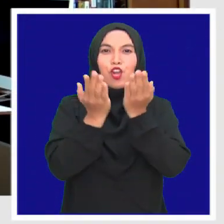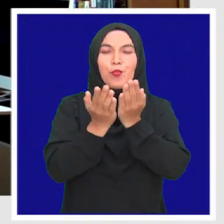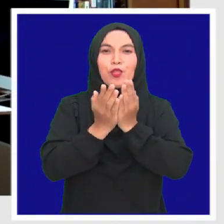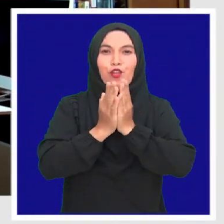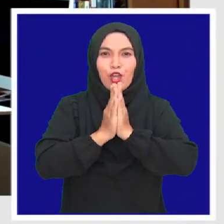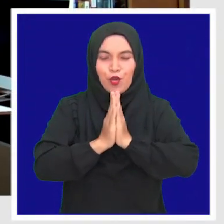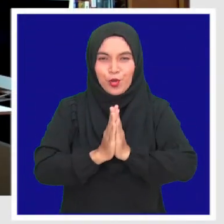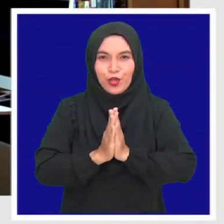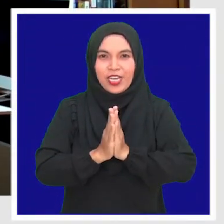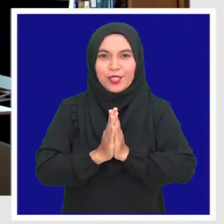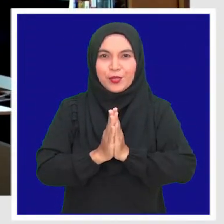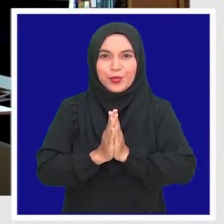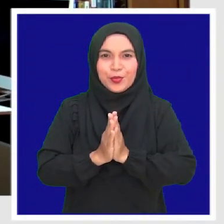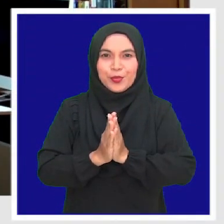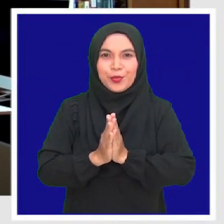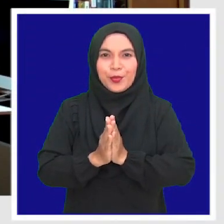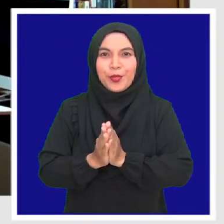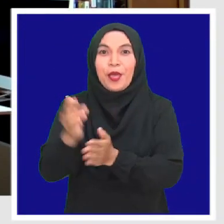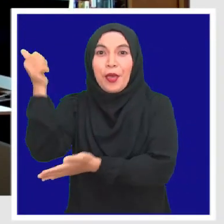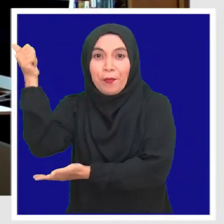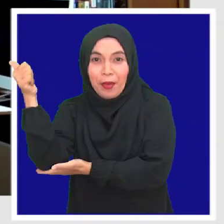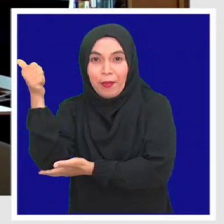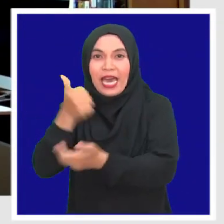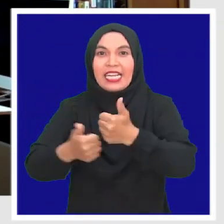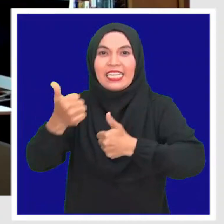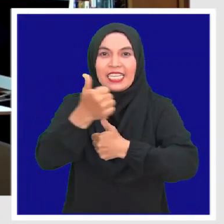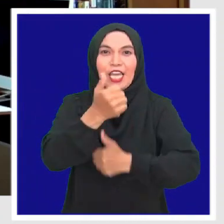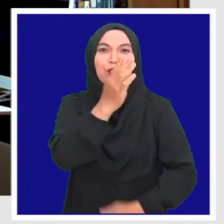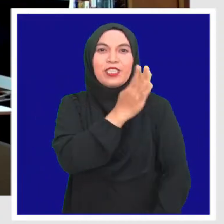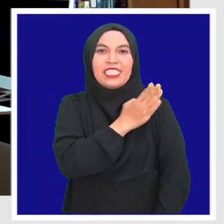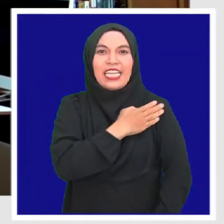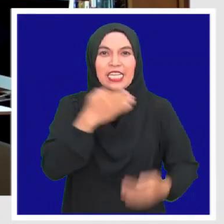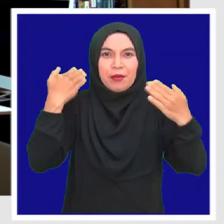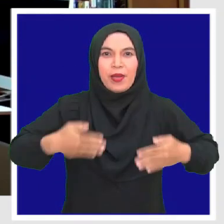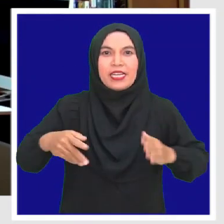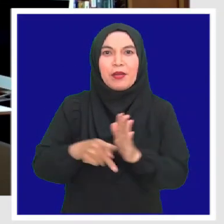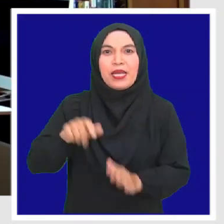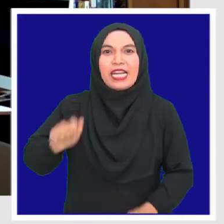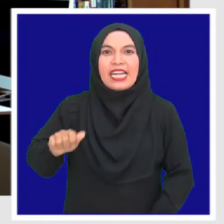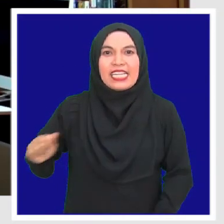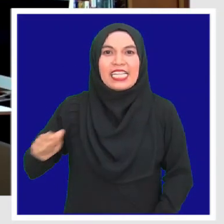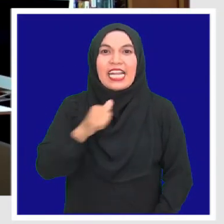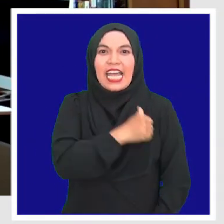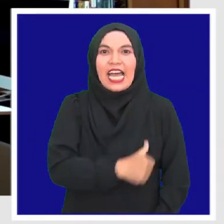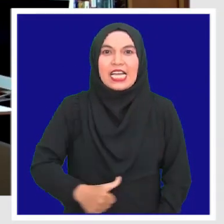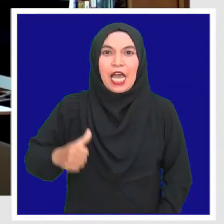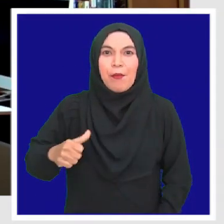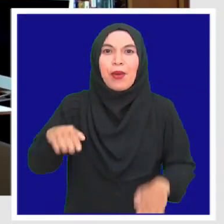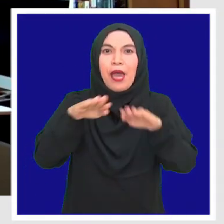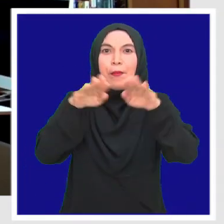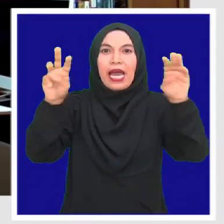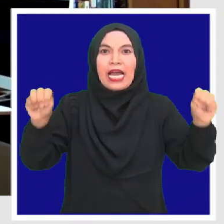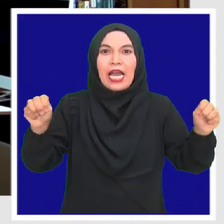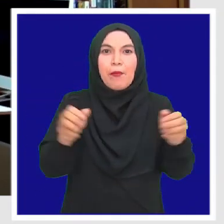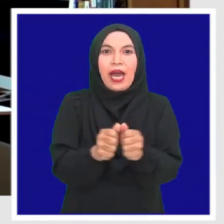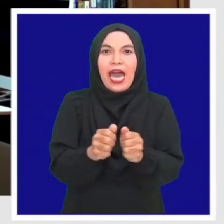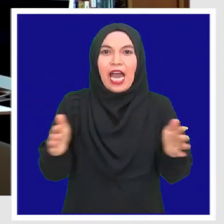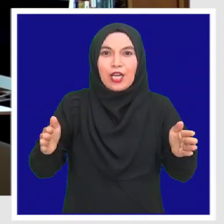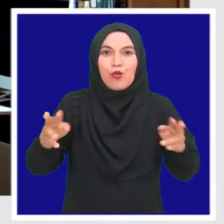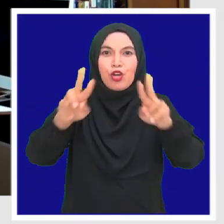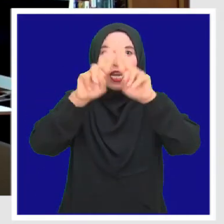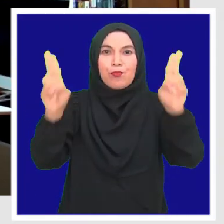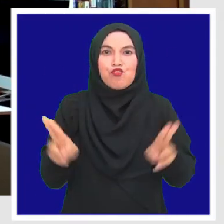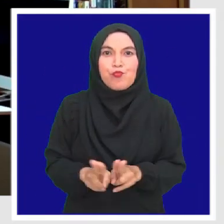Assalamualaikum warahmatullahi wabarakatuh. Abdi Direktur Jenderal Badan Peradilan Agama Mahkamah Agung Republik